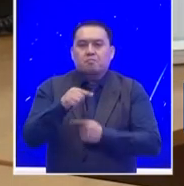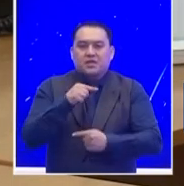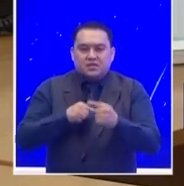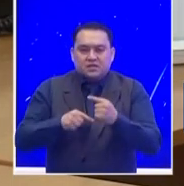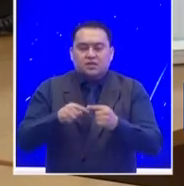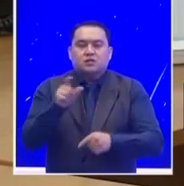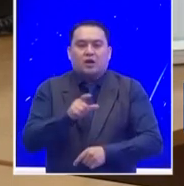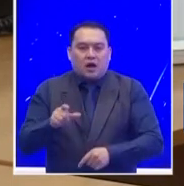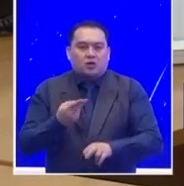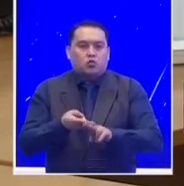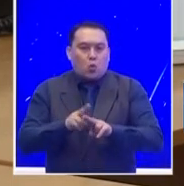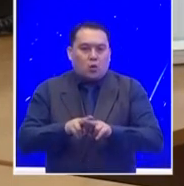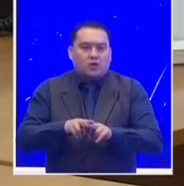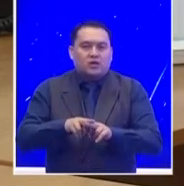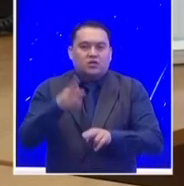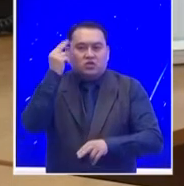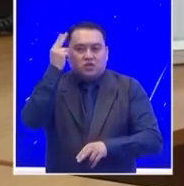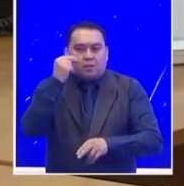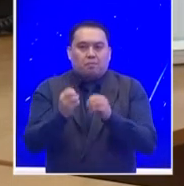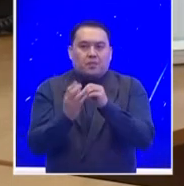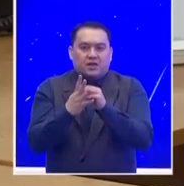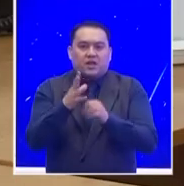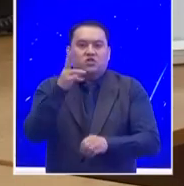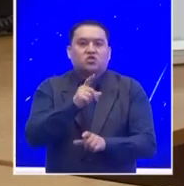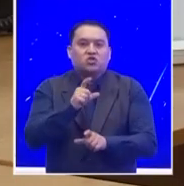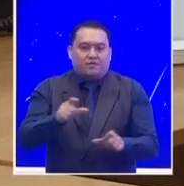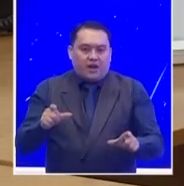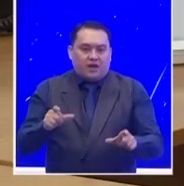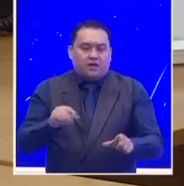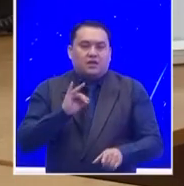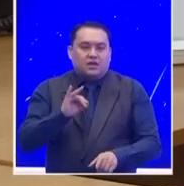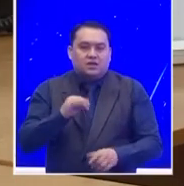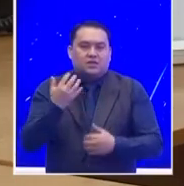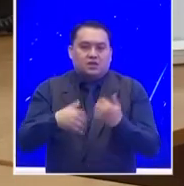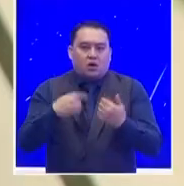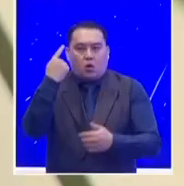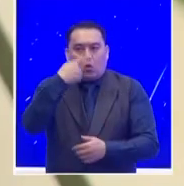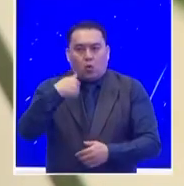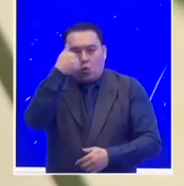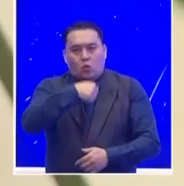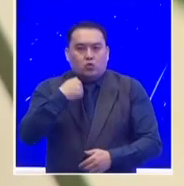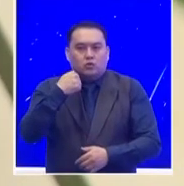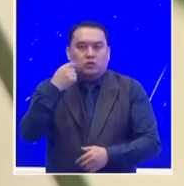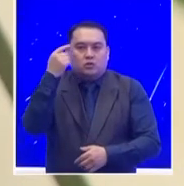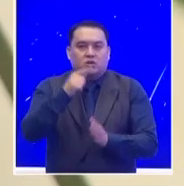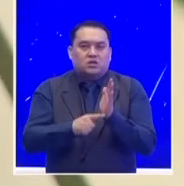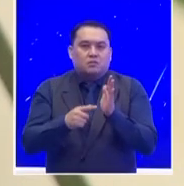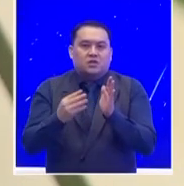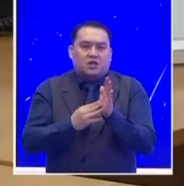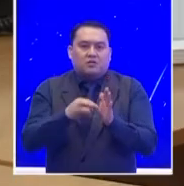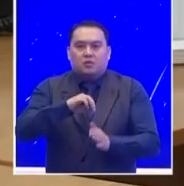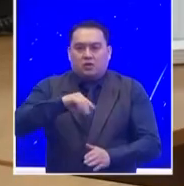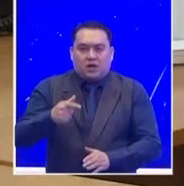предприниматели, которые численность не более 15 человек и среднегодовой доход не свыше 79